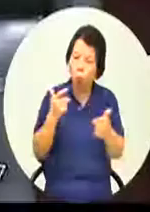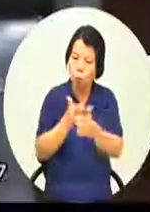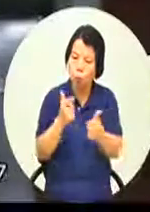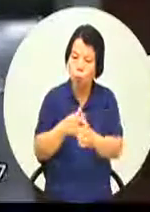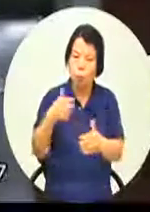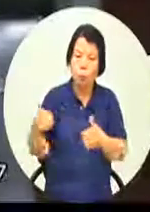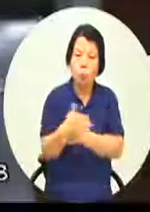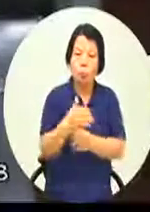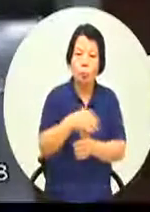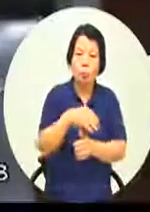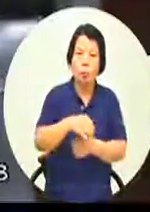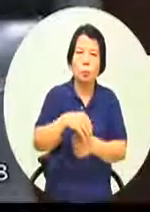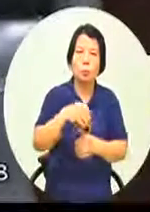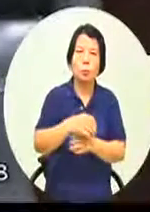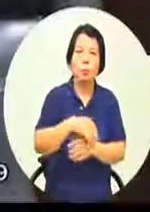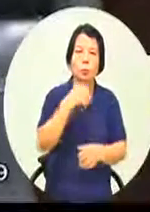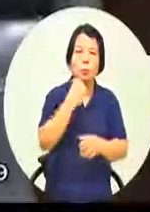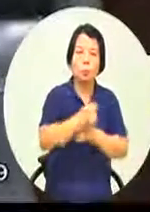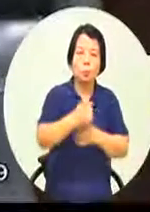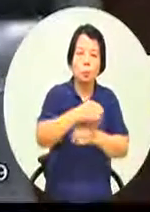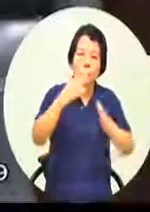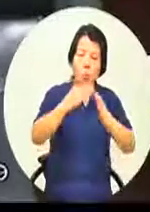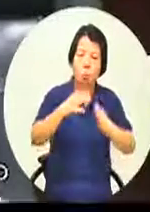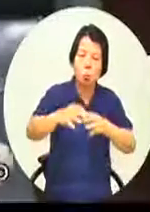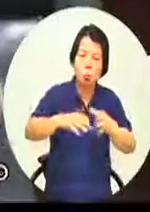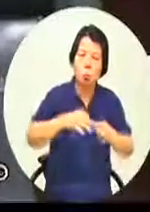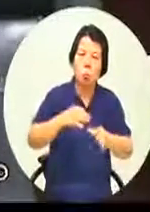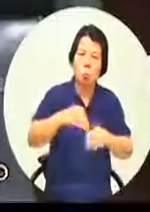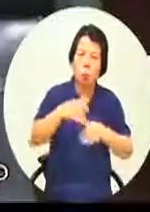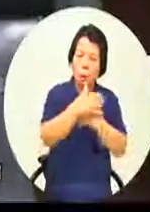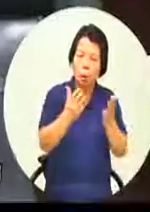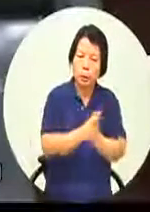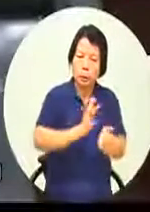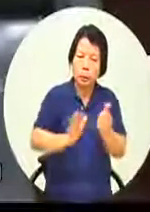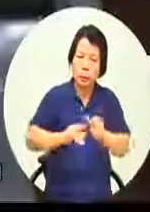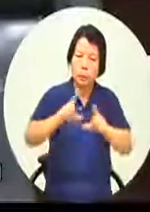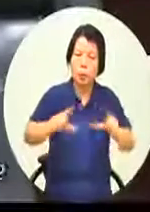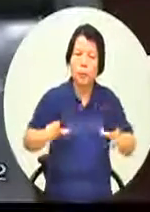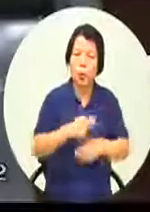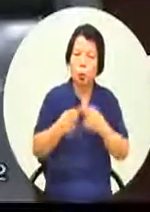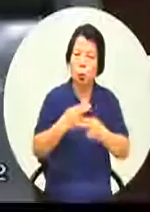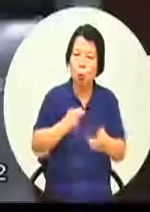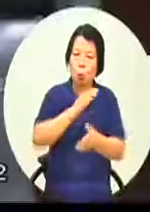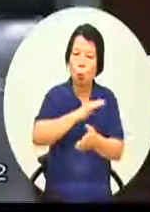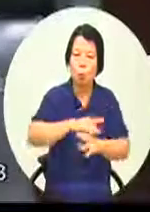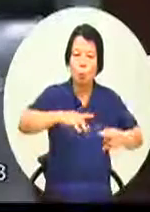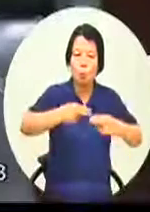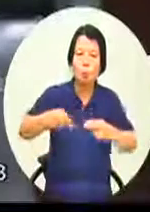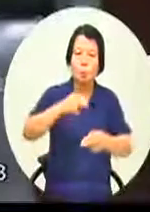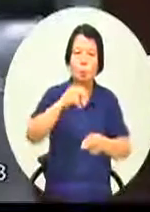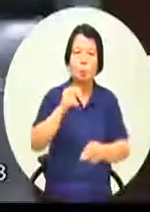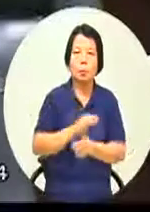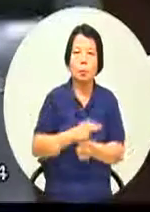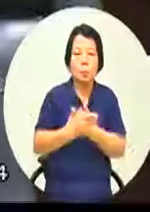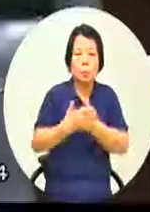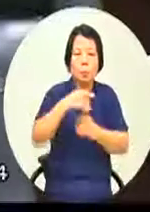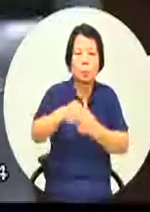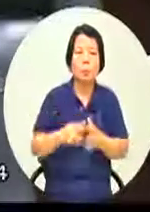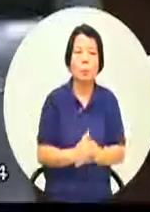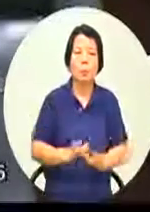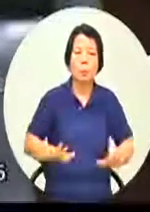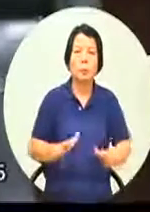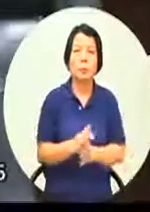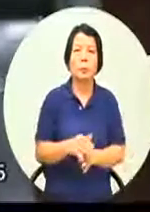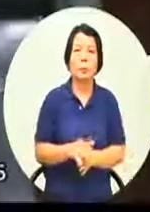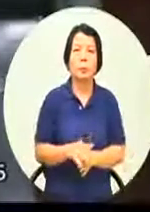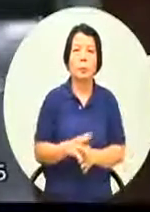户可能受到的一些波及，这是第一个问题。那第二个问题就是说，我们去年也因为今年因为